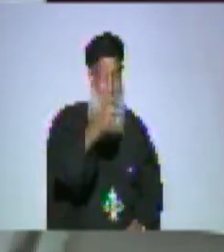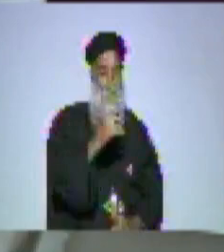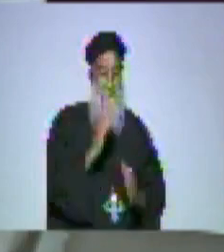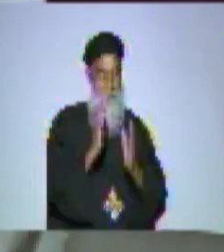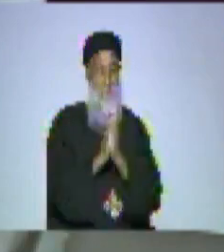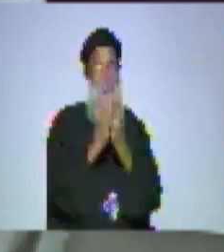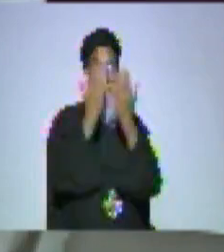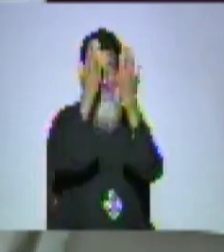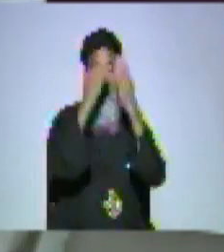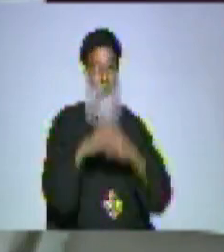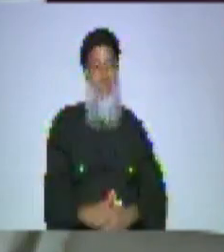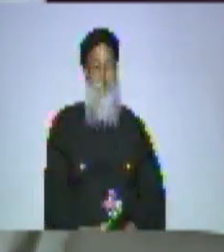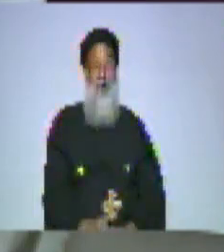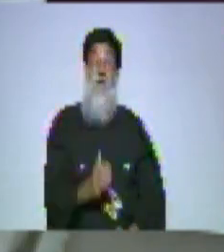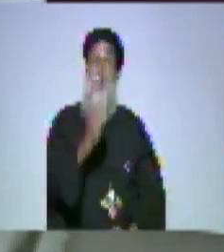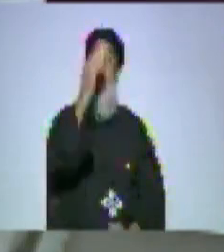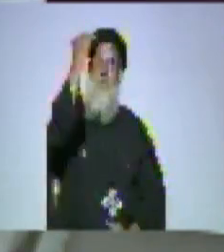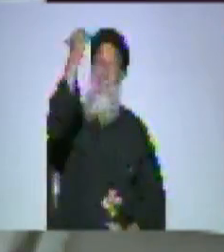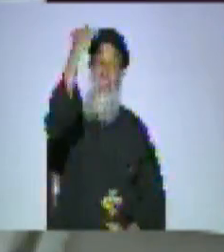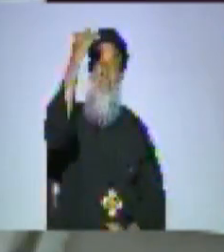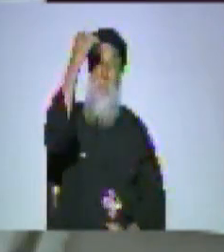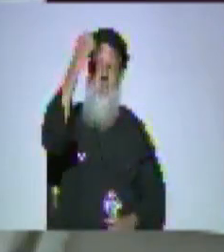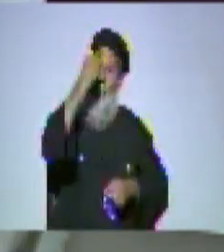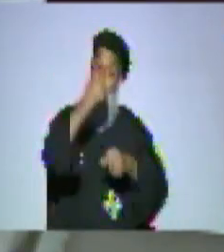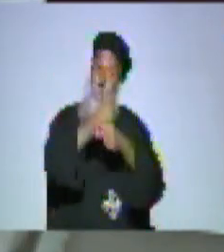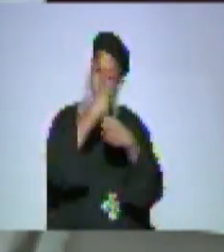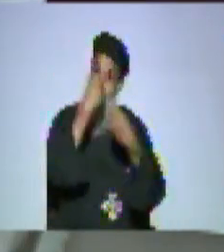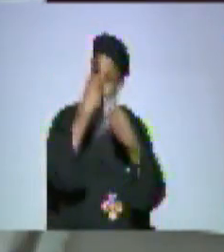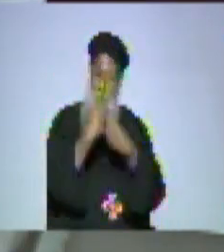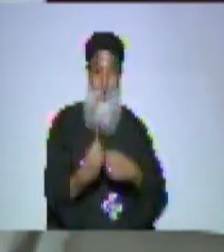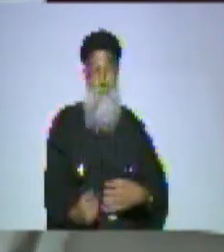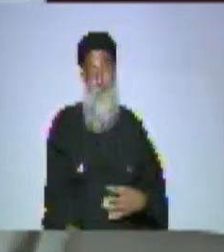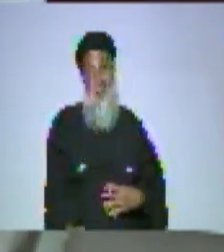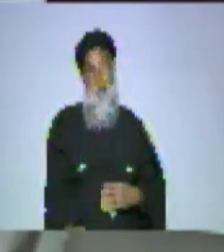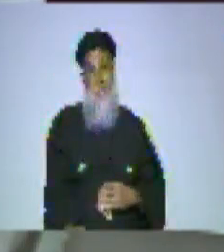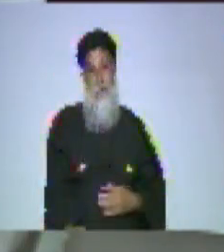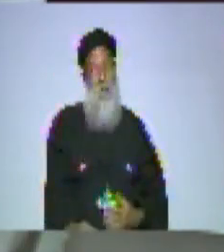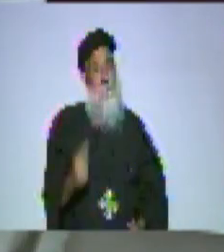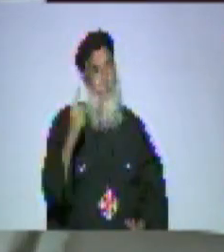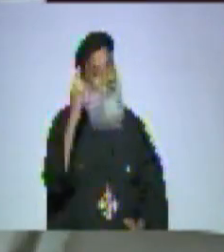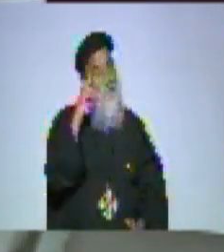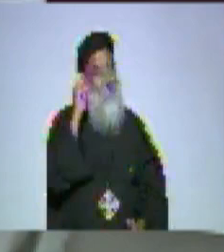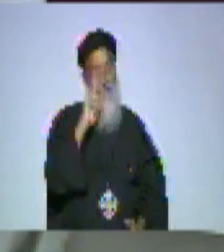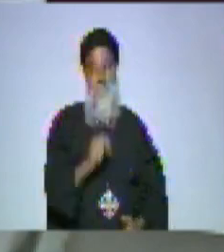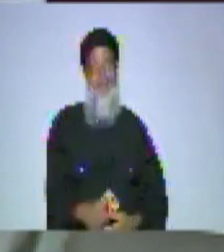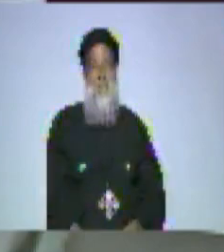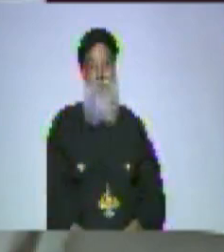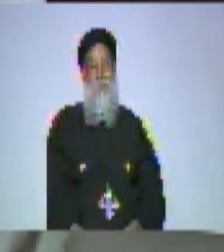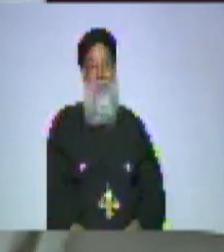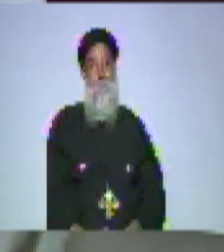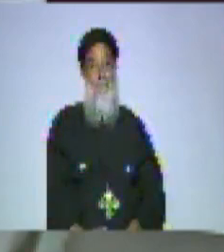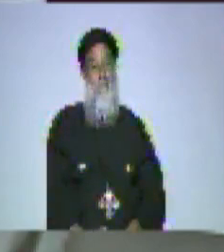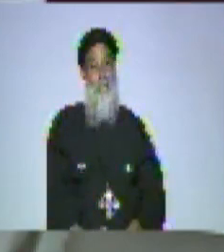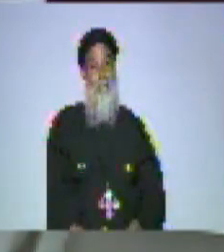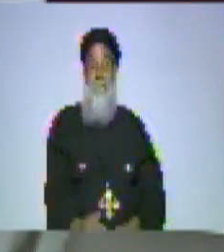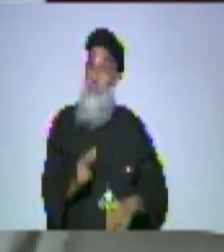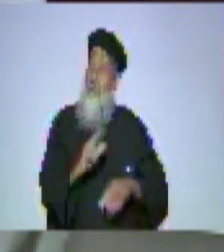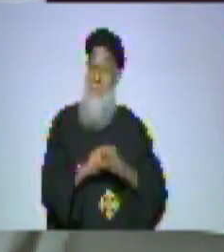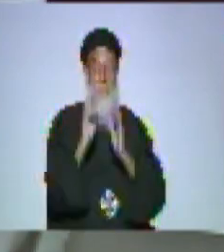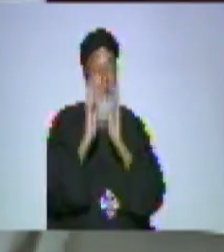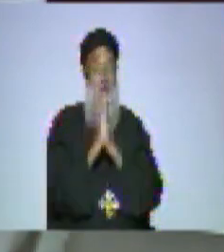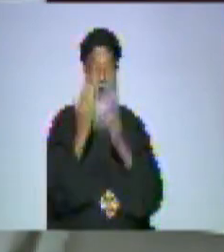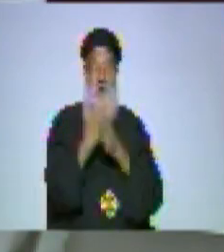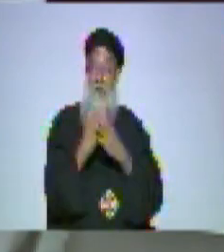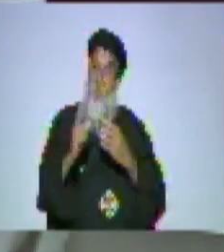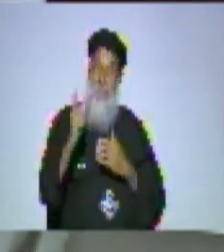بيساعدنا في حاجات عمليه بس احنا مش مش مدركينها يعني مش بس بيصلي